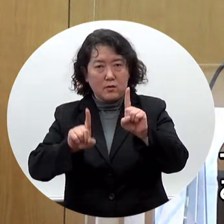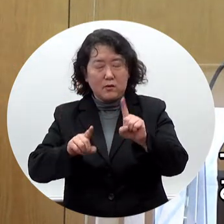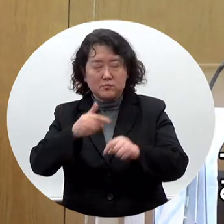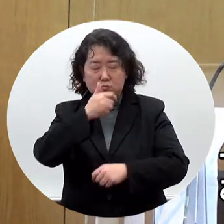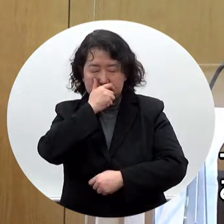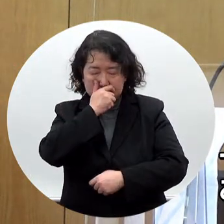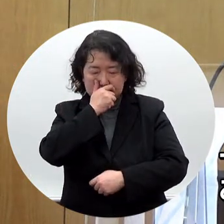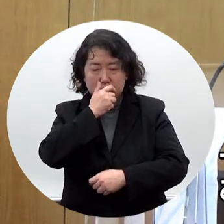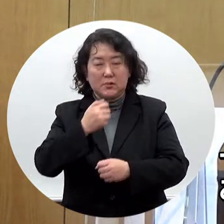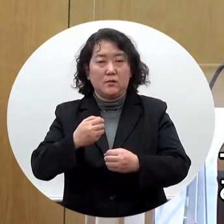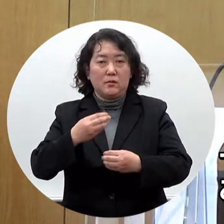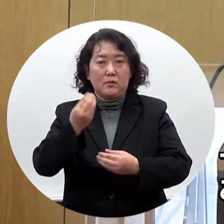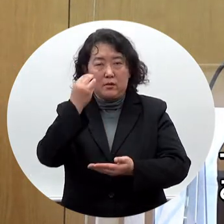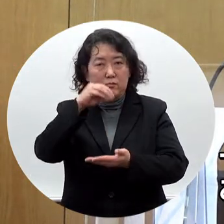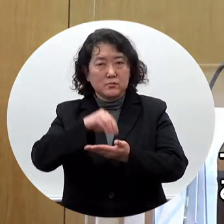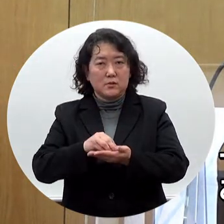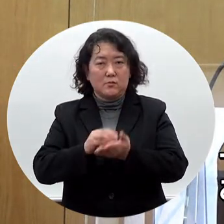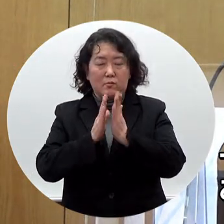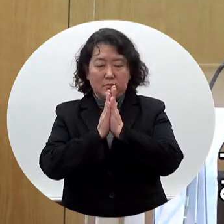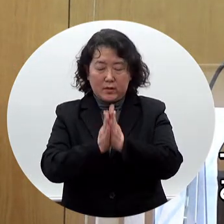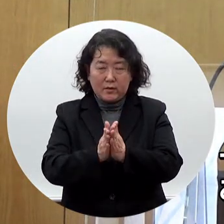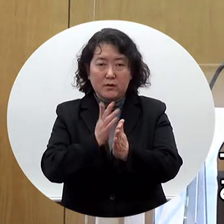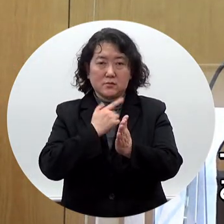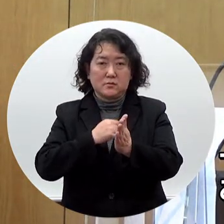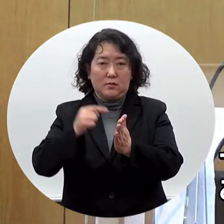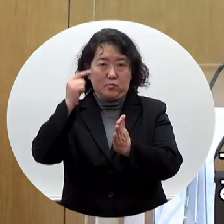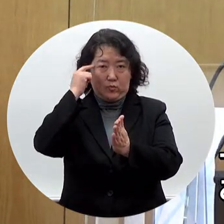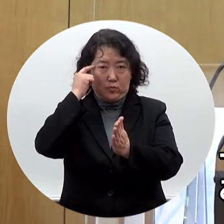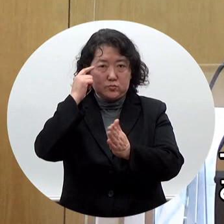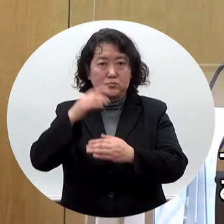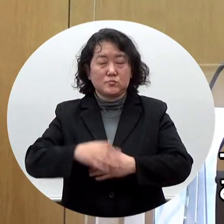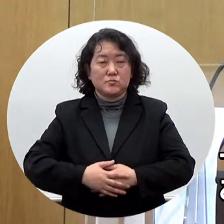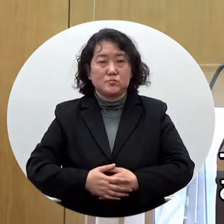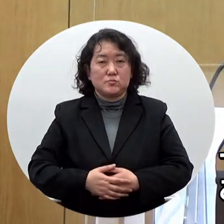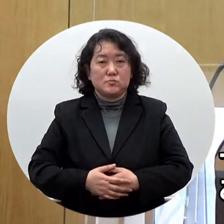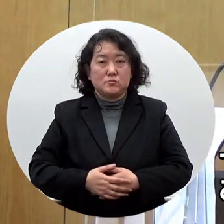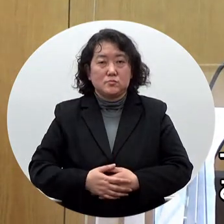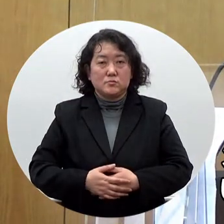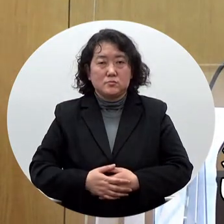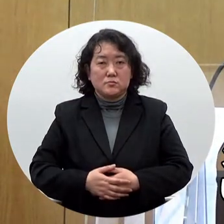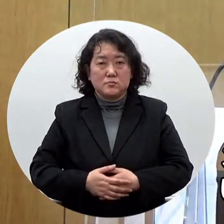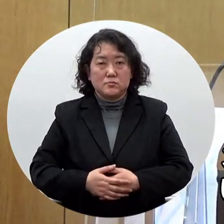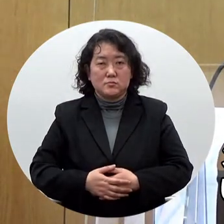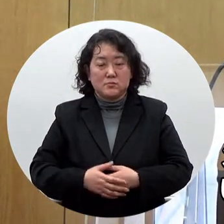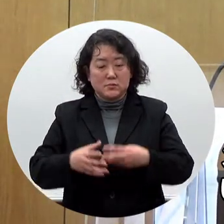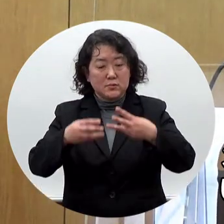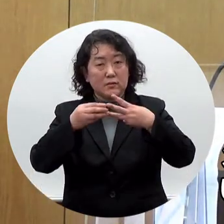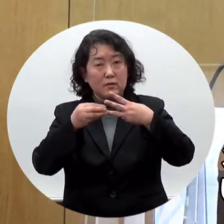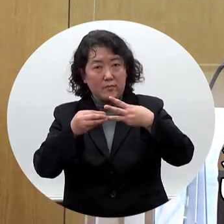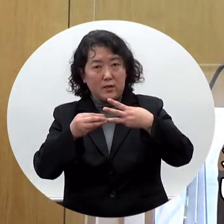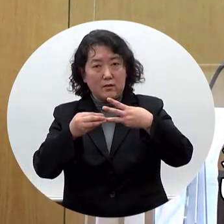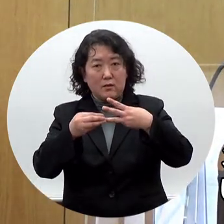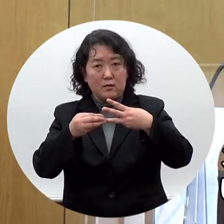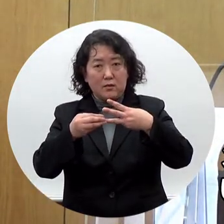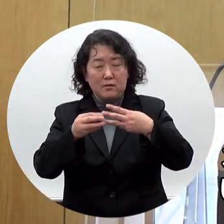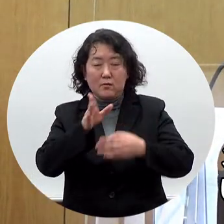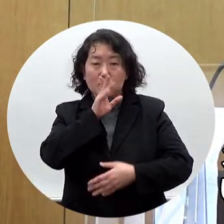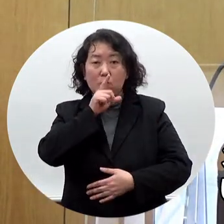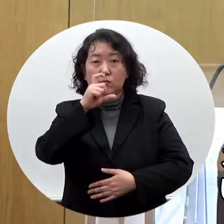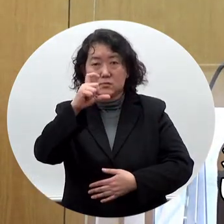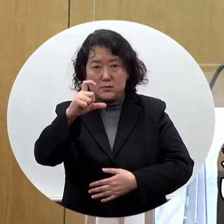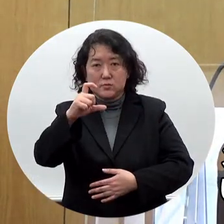十分に確認をしていただきたいというふうにお願いを申し上げる次第です。3点目は、当日